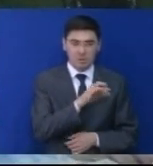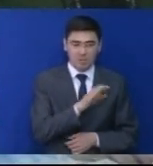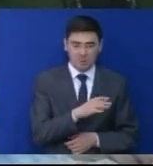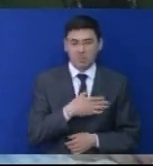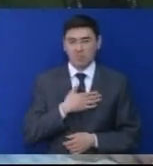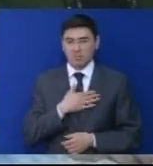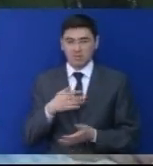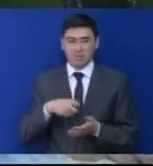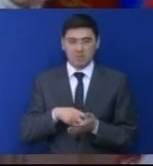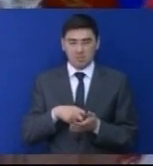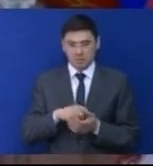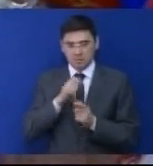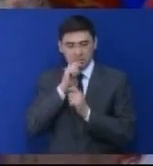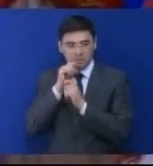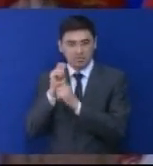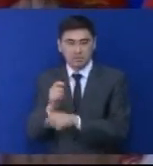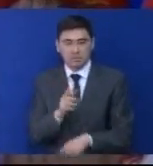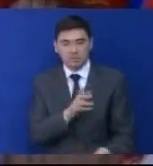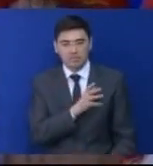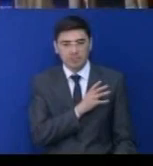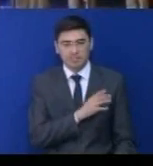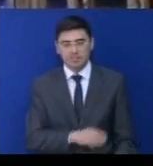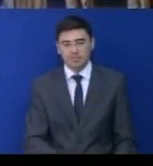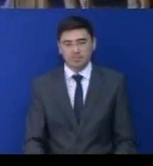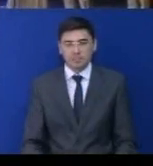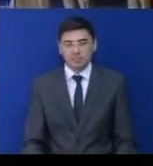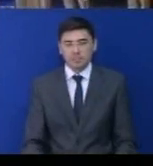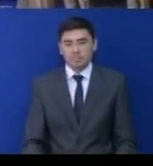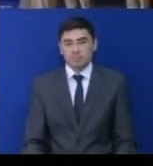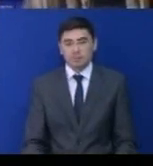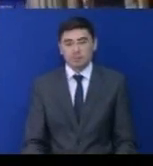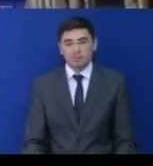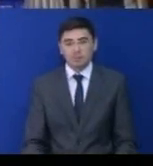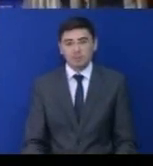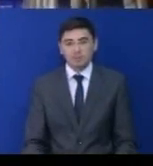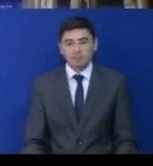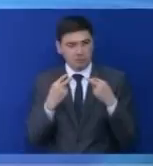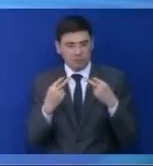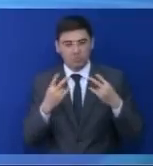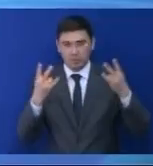табыс етілді. Рысқұл Мадвасова, Маржан Нұрышева, Ілияс Сәбитұлы, Семей телеарнасы.